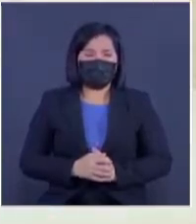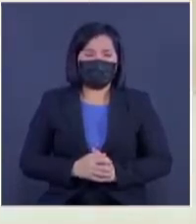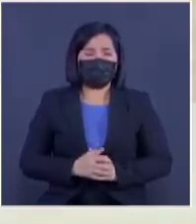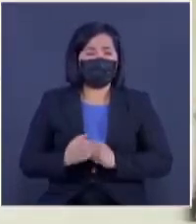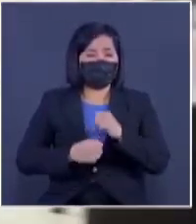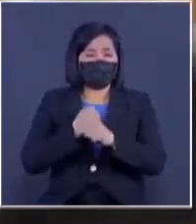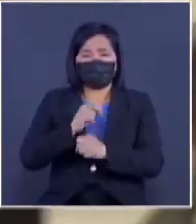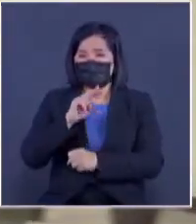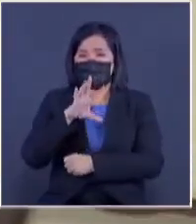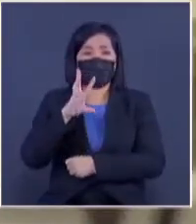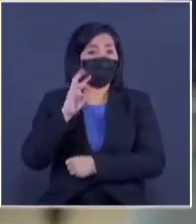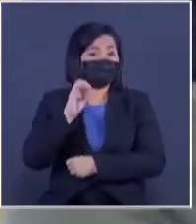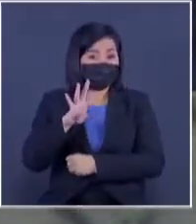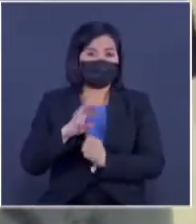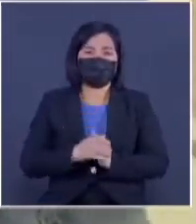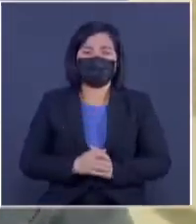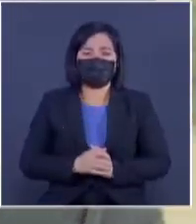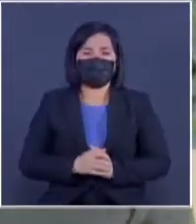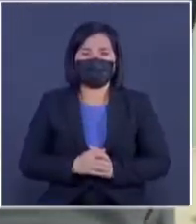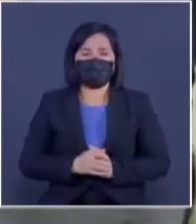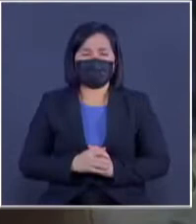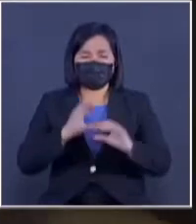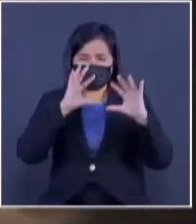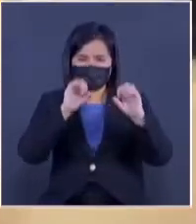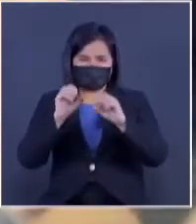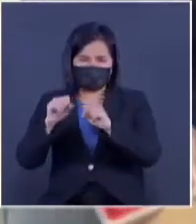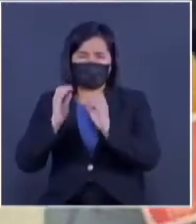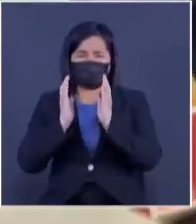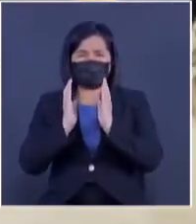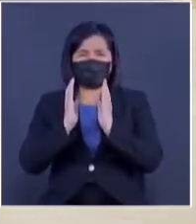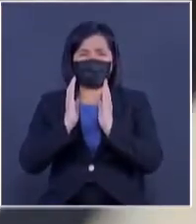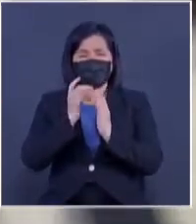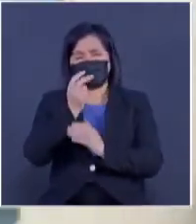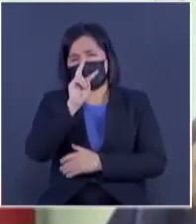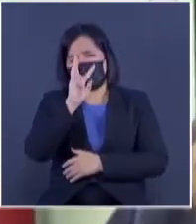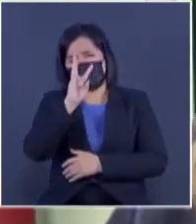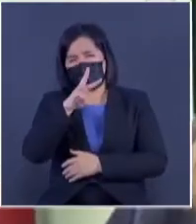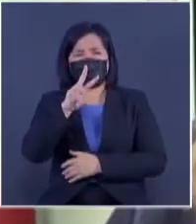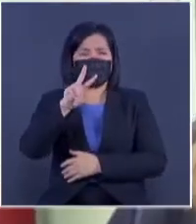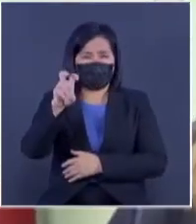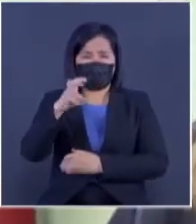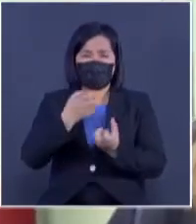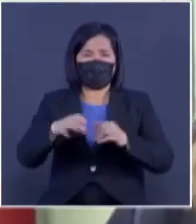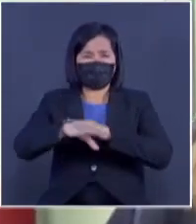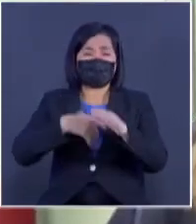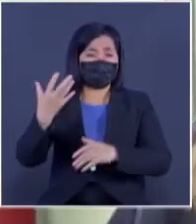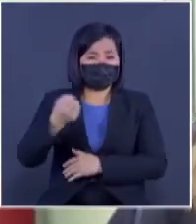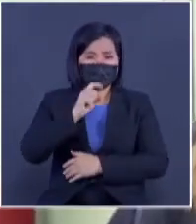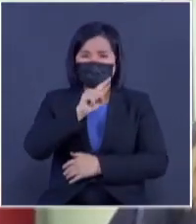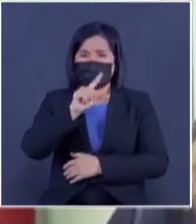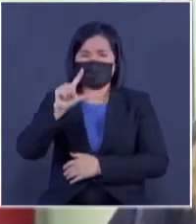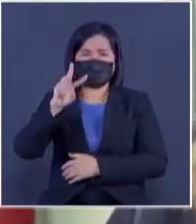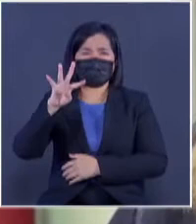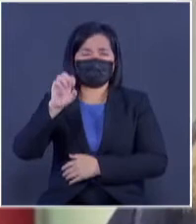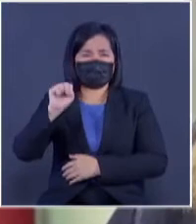ในปีงบประมาณ2564สามารถดำเนินคดีไปแล้วเนี่ยกว่า 6,200 คดีครับได้ของกลางกว่า